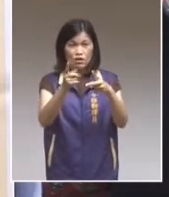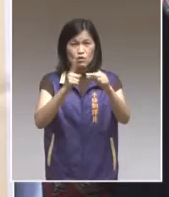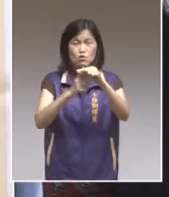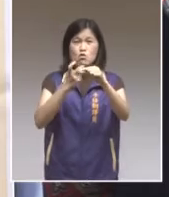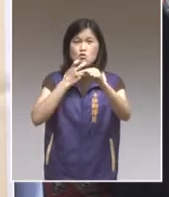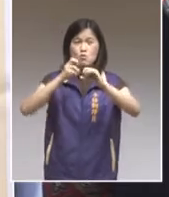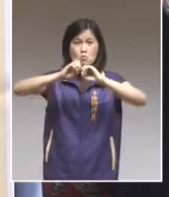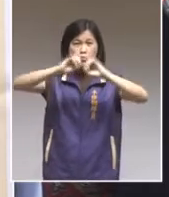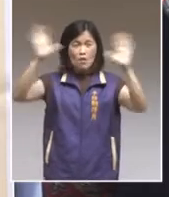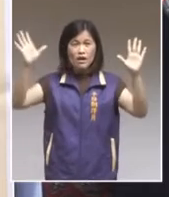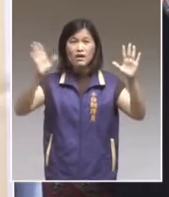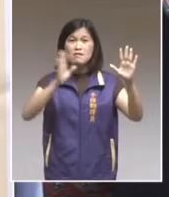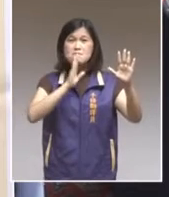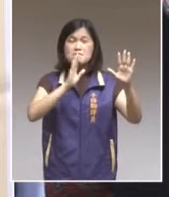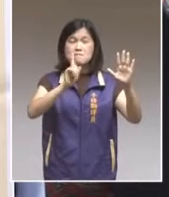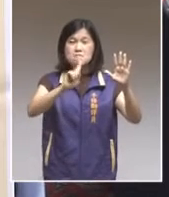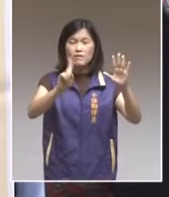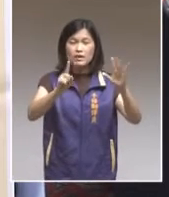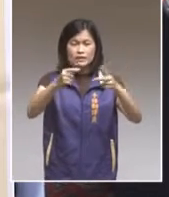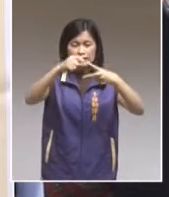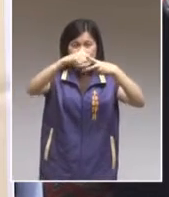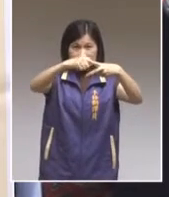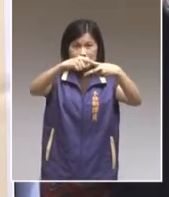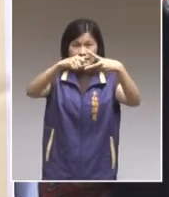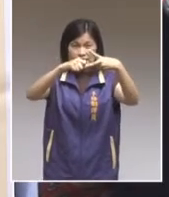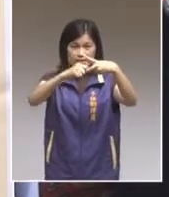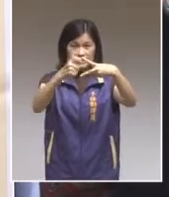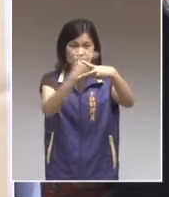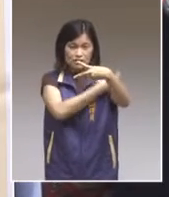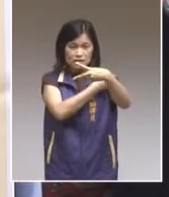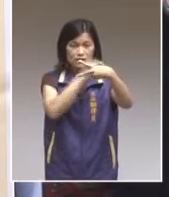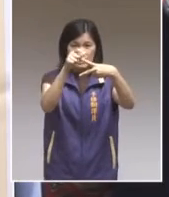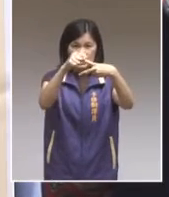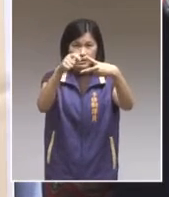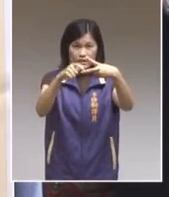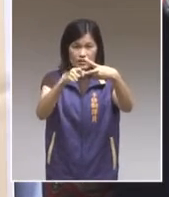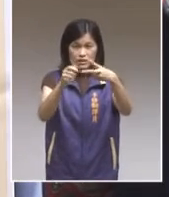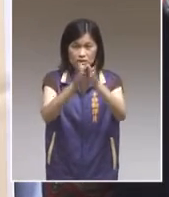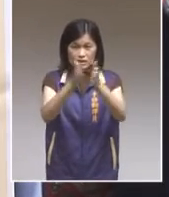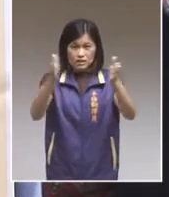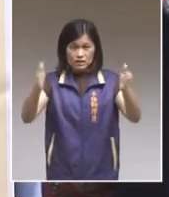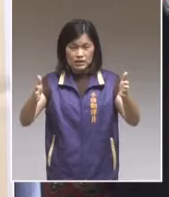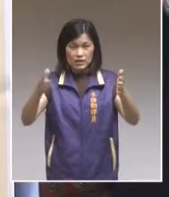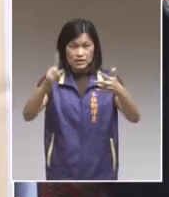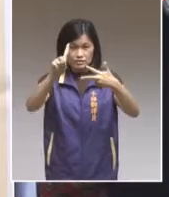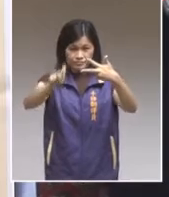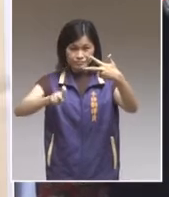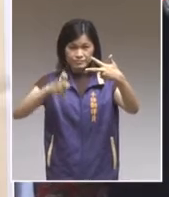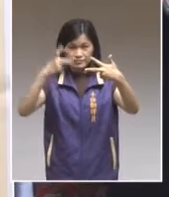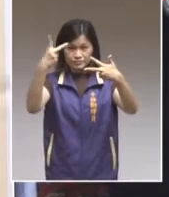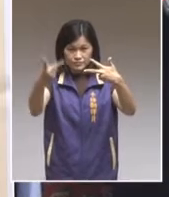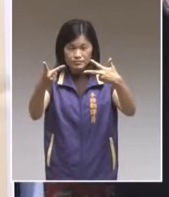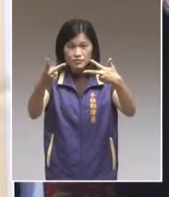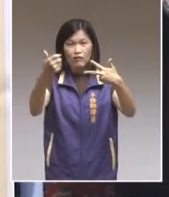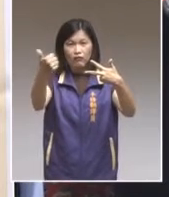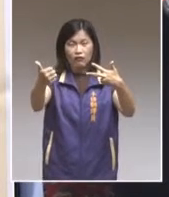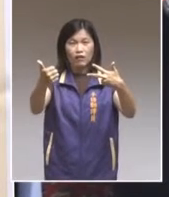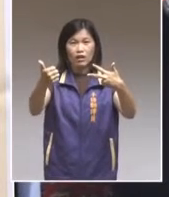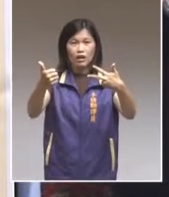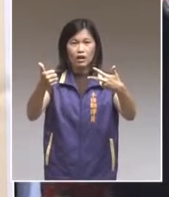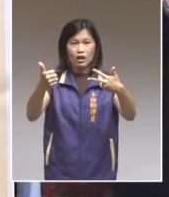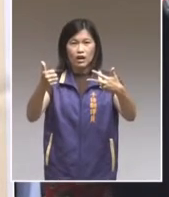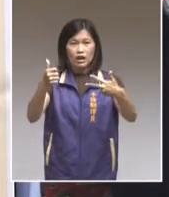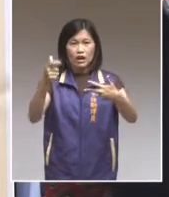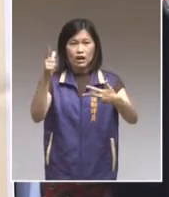前公布的是第一剂跟第二剂相隔12个礼拜哈，那比较常常见到